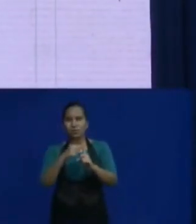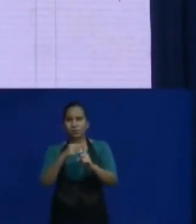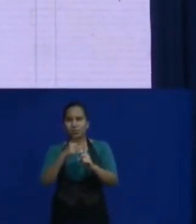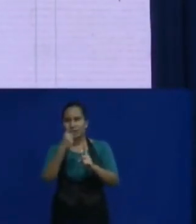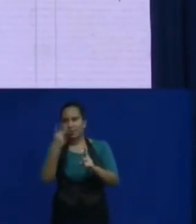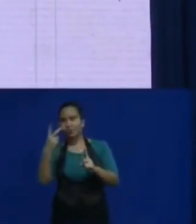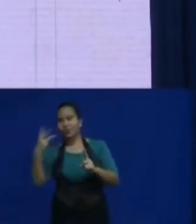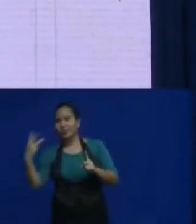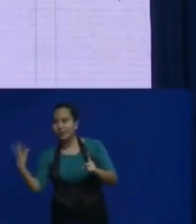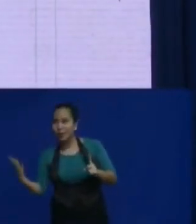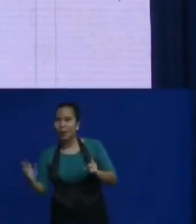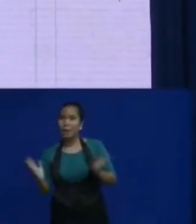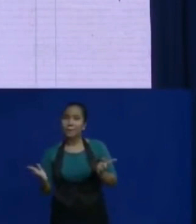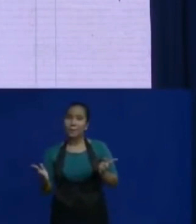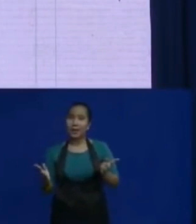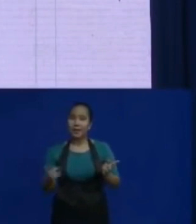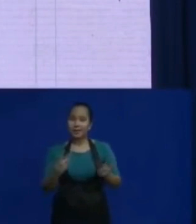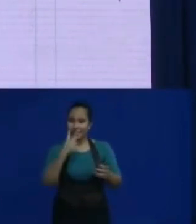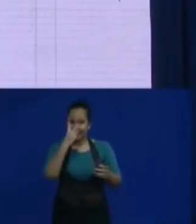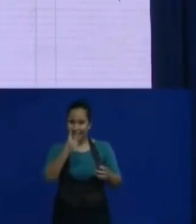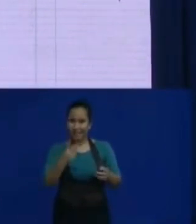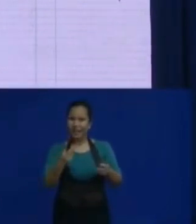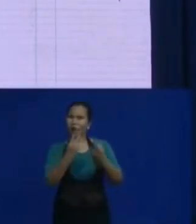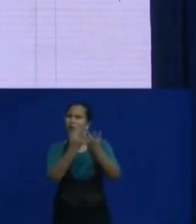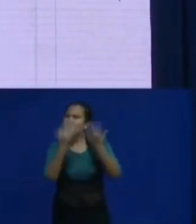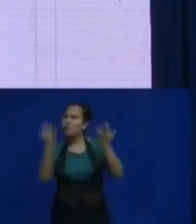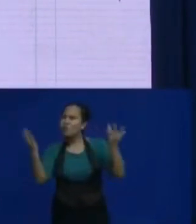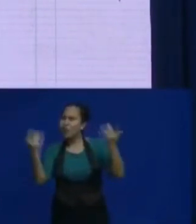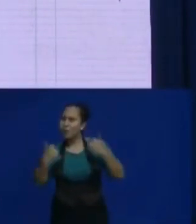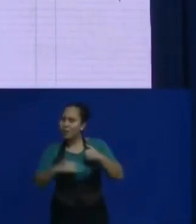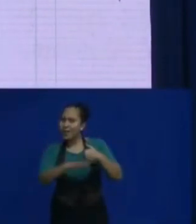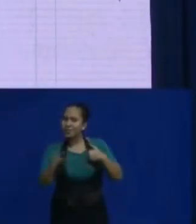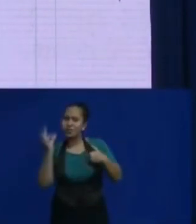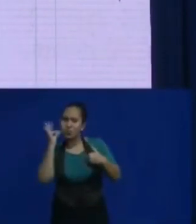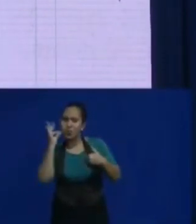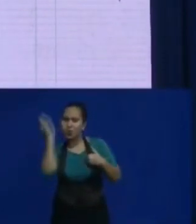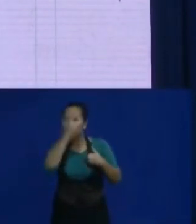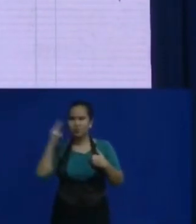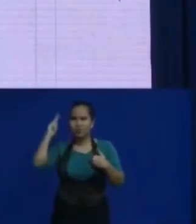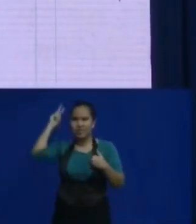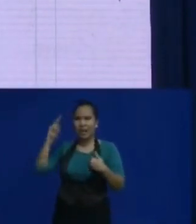2, 3, maar gedeeld op de bevolking. En dit zijn percentages.